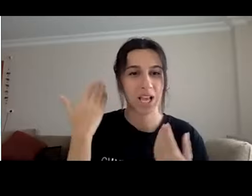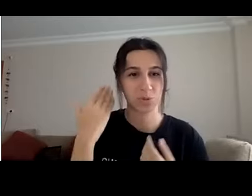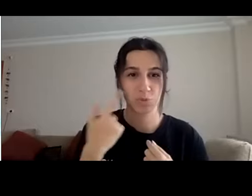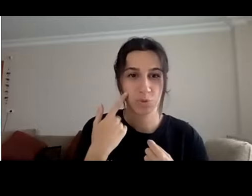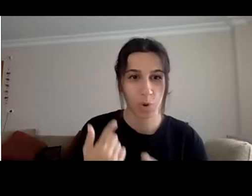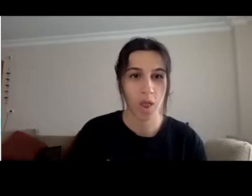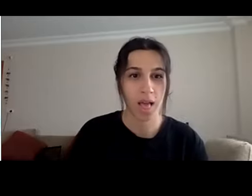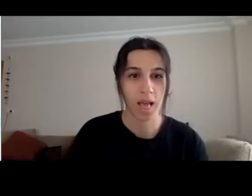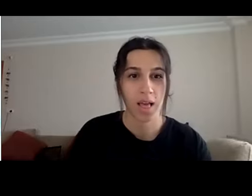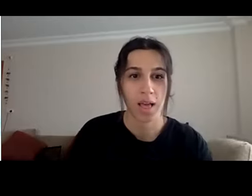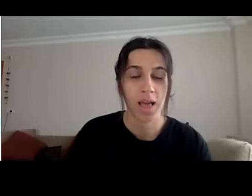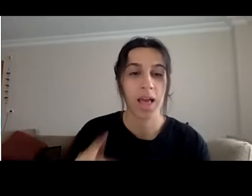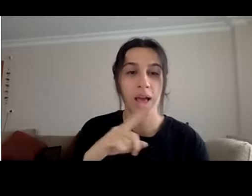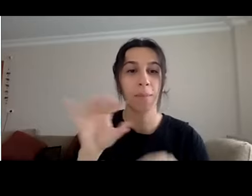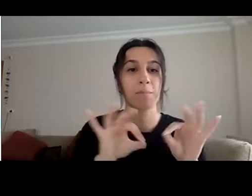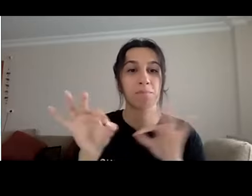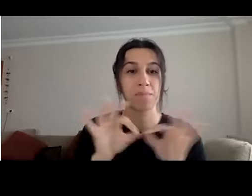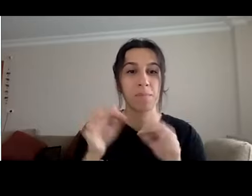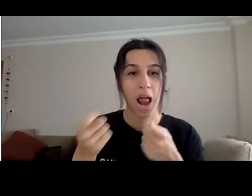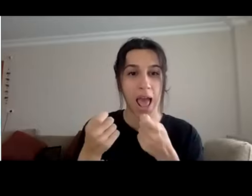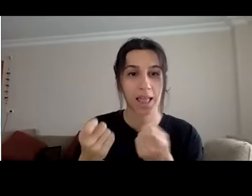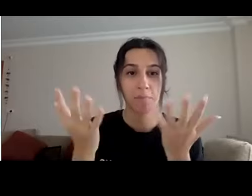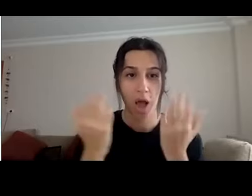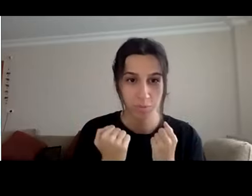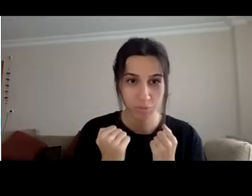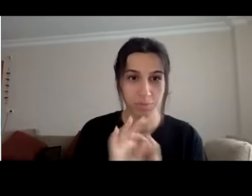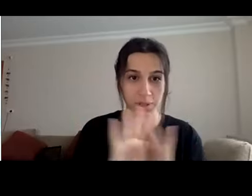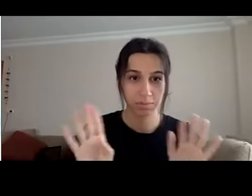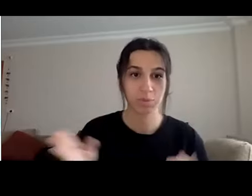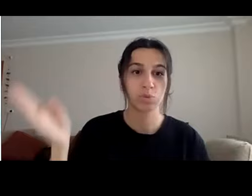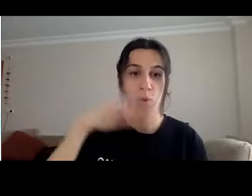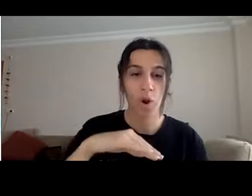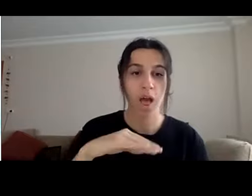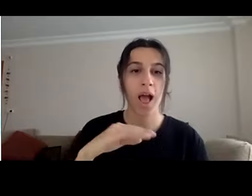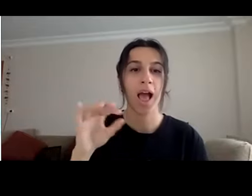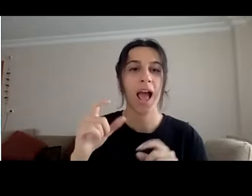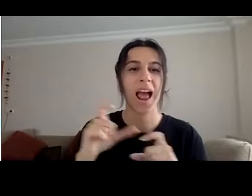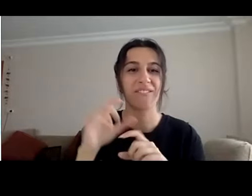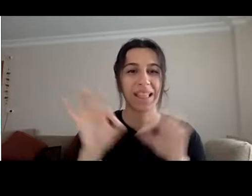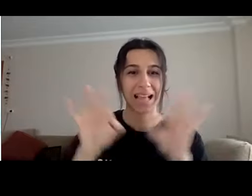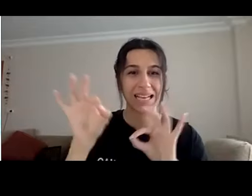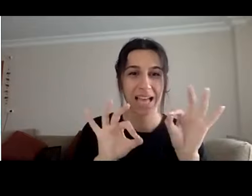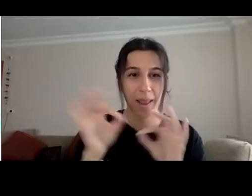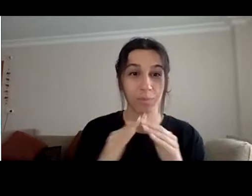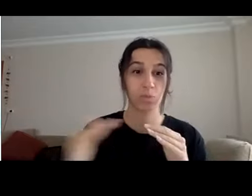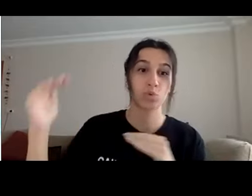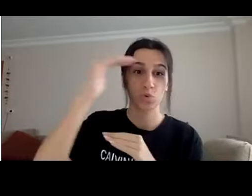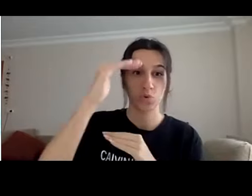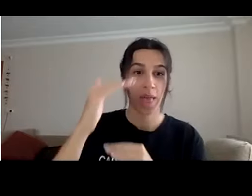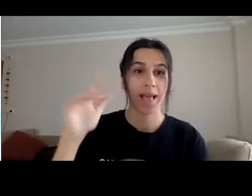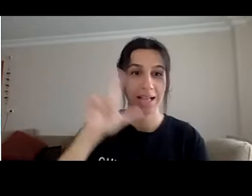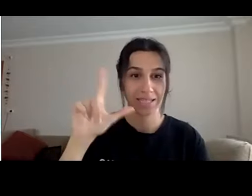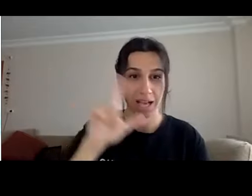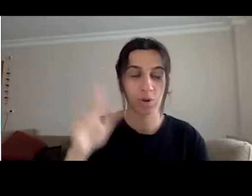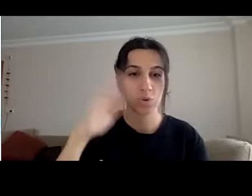Teknik Üniversitesi'nde mimarlık eğitimi alıyor. Daha sonra grafik tasarım yüksek lisansı ve sonra da